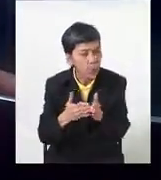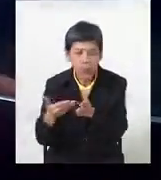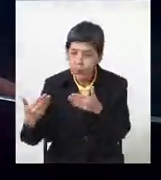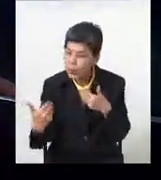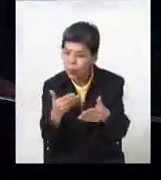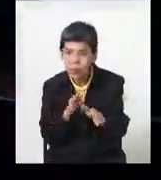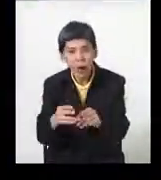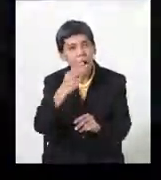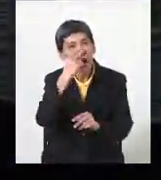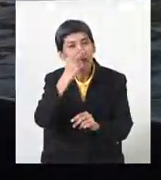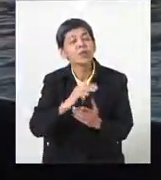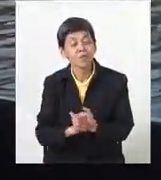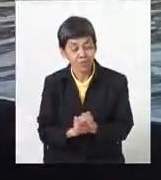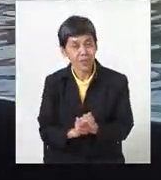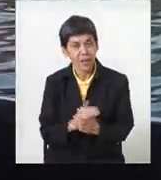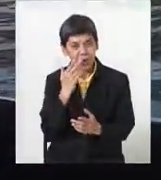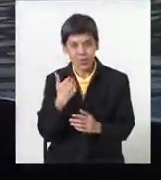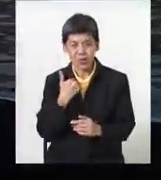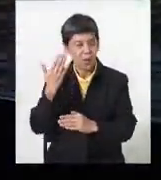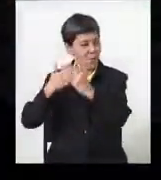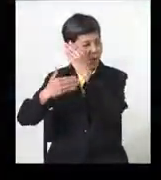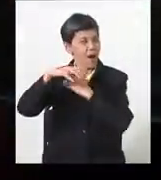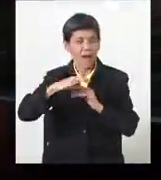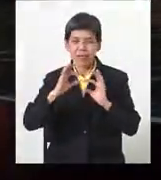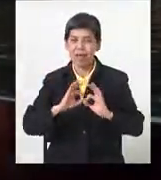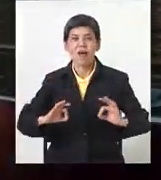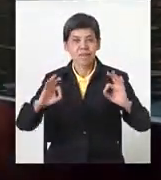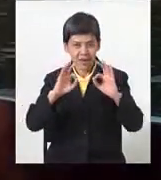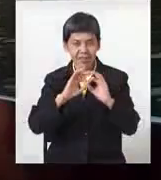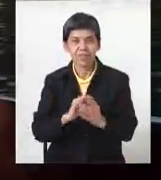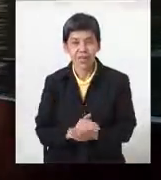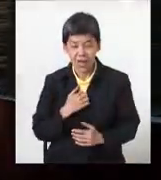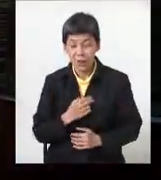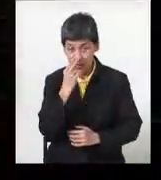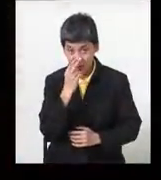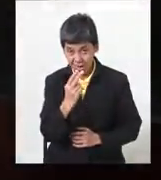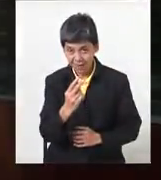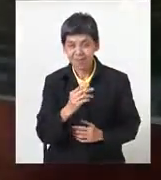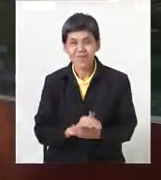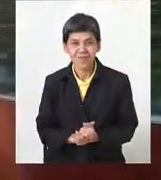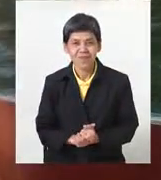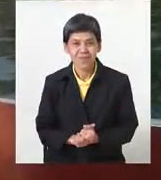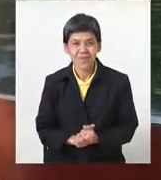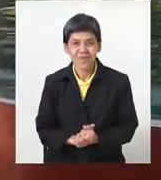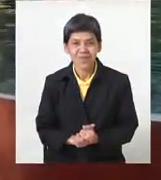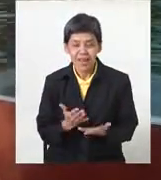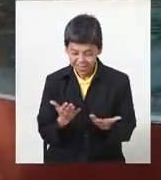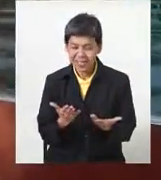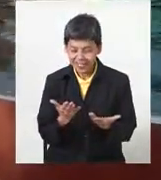ชมวิถีชีวิตแล้วก็ดูแหล่งโบราณสถานที่สำคัญำคัญนะครับเดี๋ยวเราไปเที่ยวกันดีกว่านะครับ